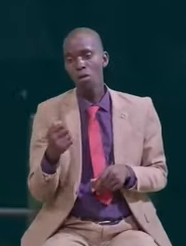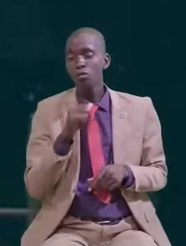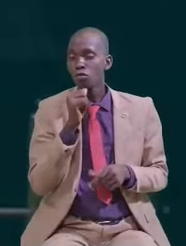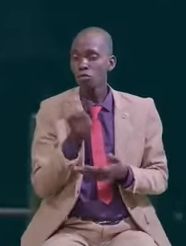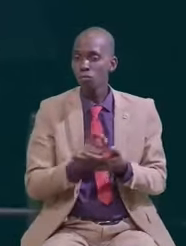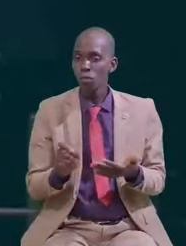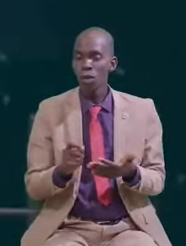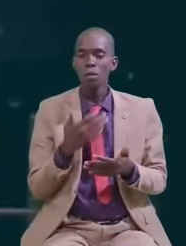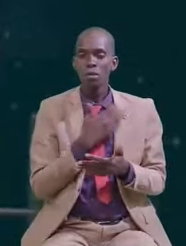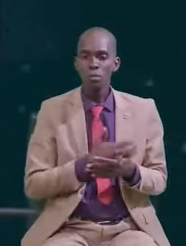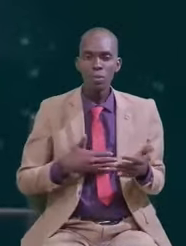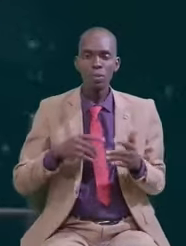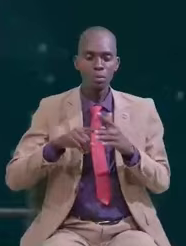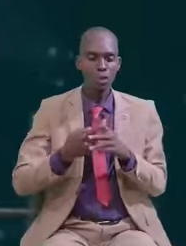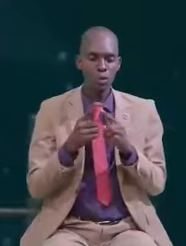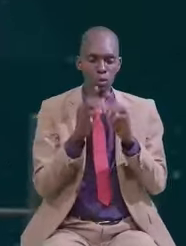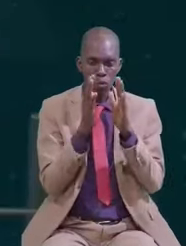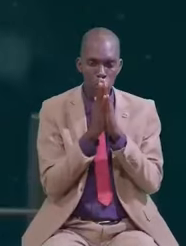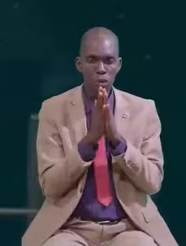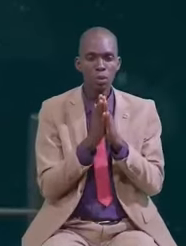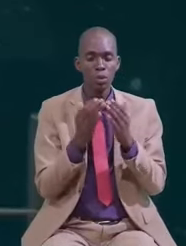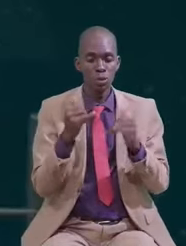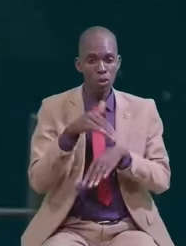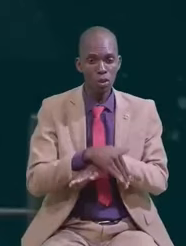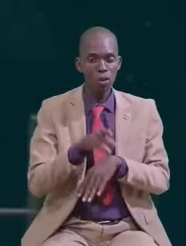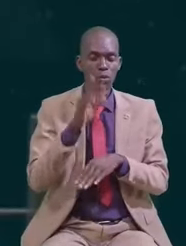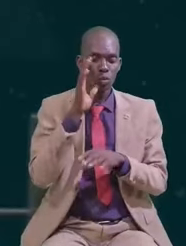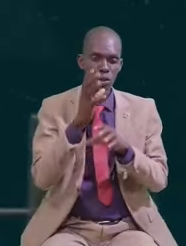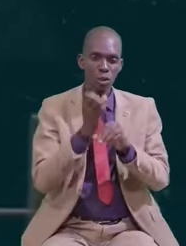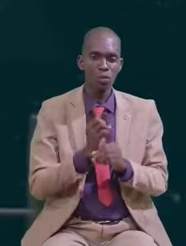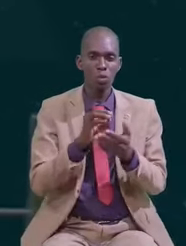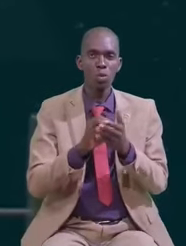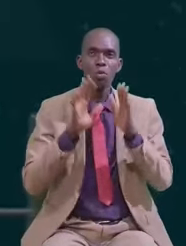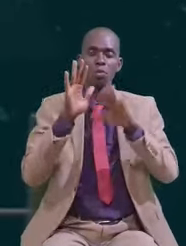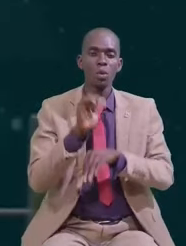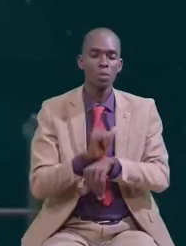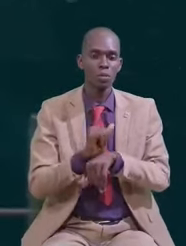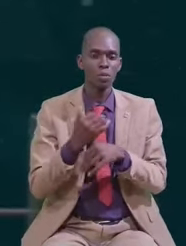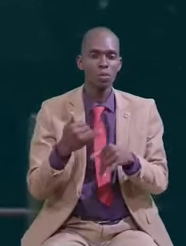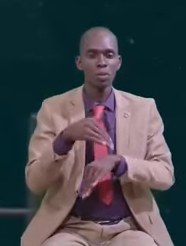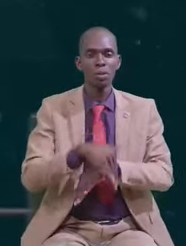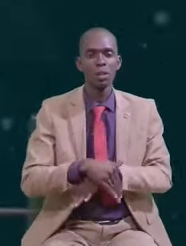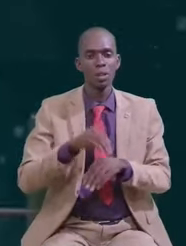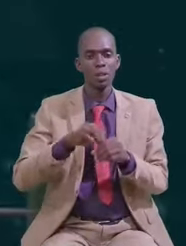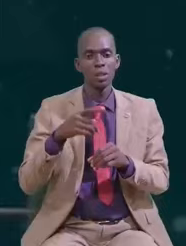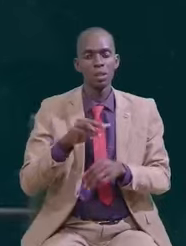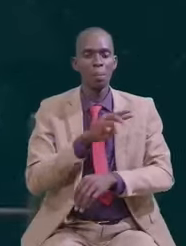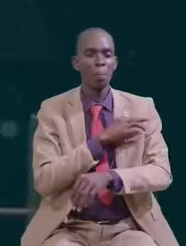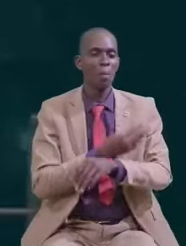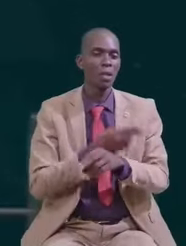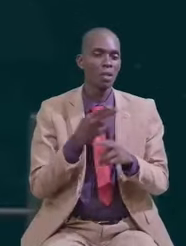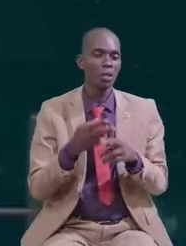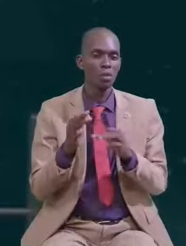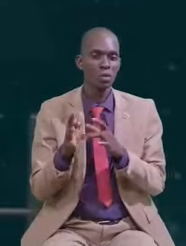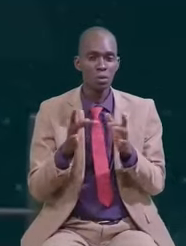de remplir la fiche, vous qui êtes là, priez. Parce que la prière pour vous ce soir au nom de Jésus,